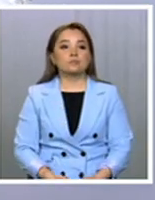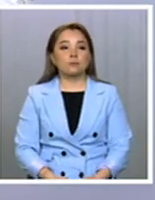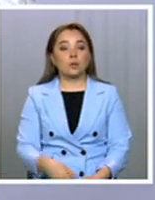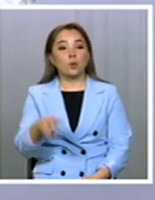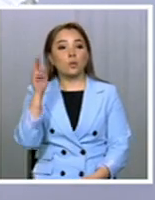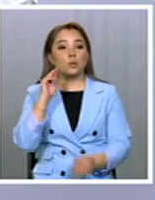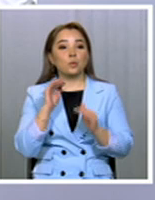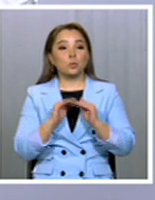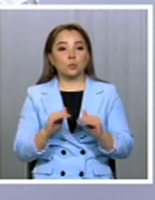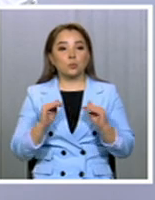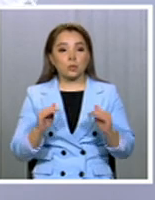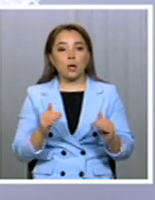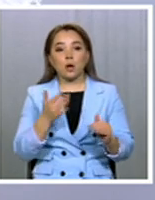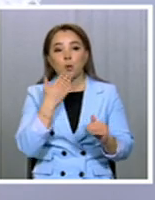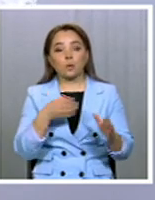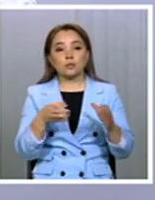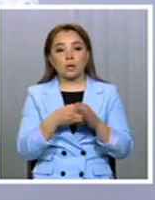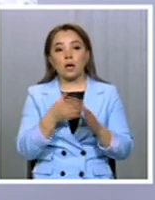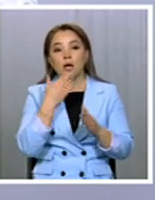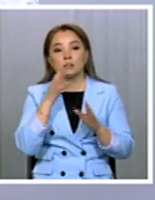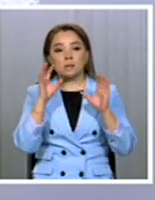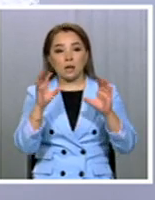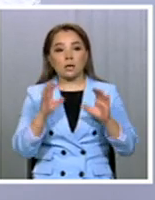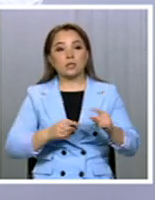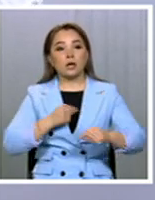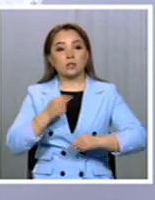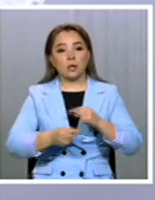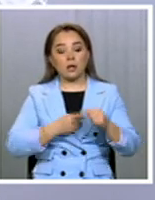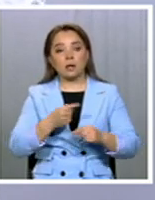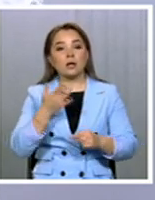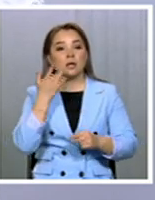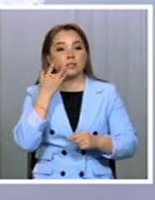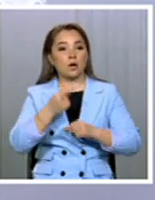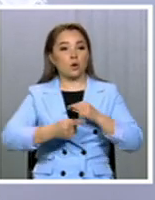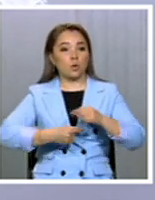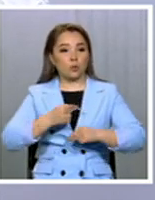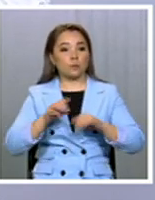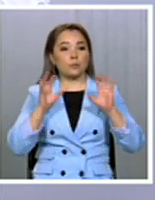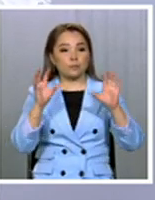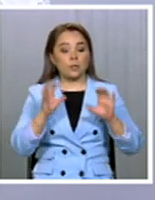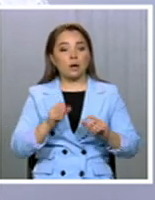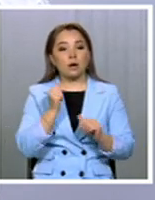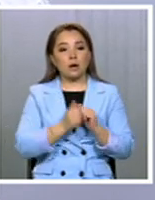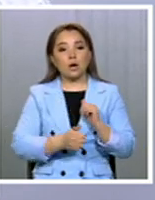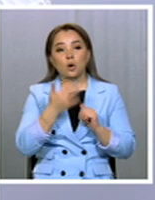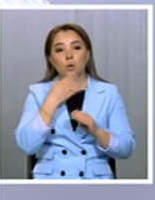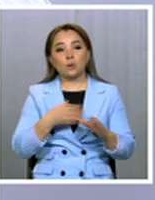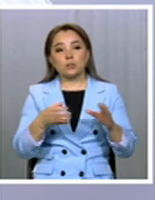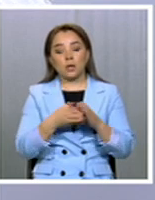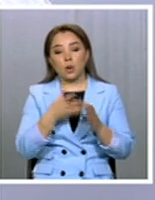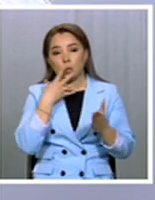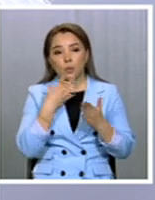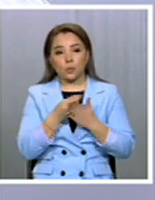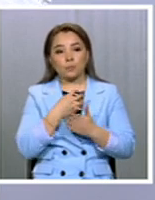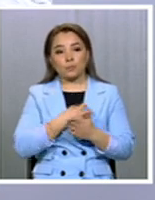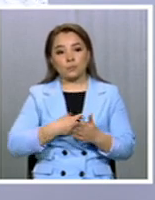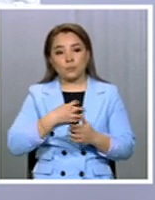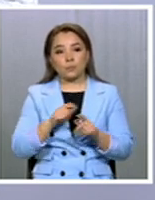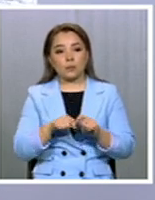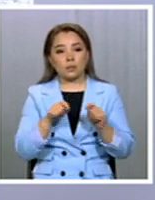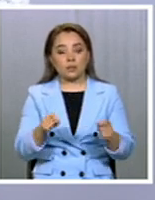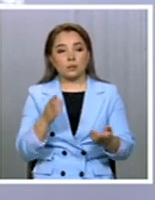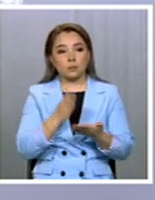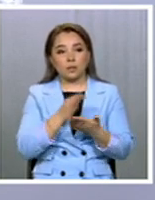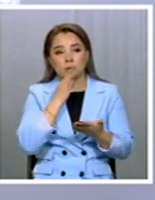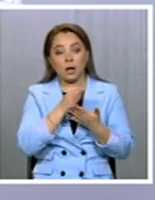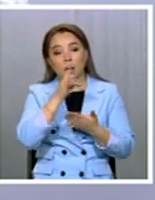Оқушылар, ұлттық салт-дәстүрлер мен әдет ғұрыптар әрбір ұлт үшін өзіндік мәнге ие.